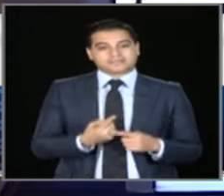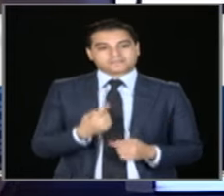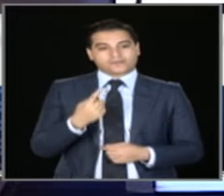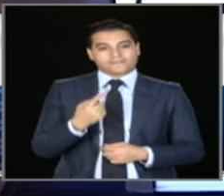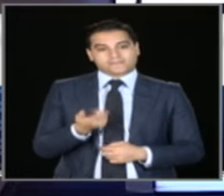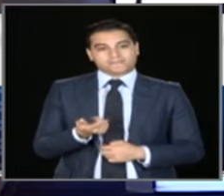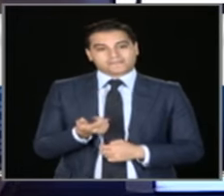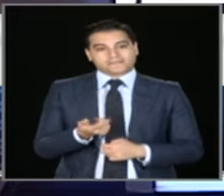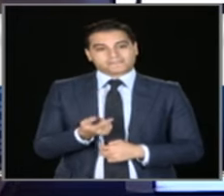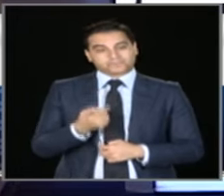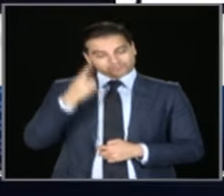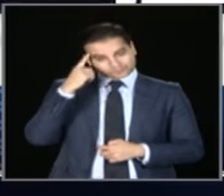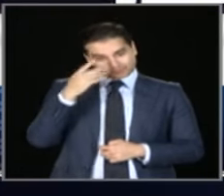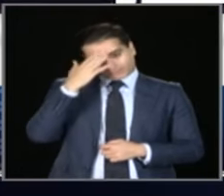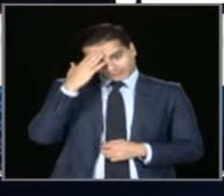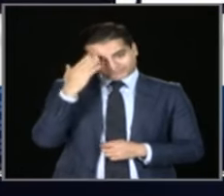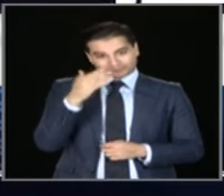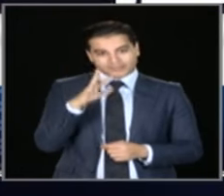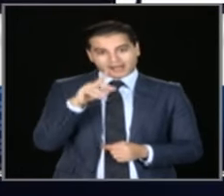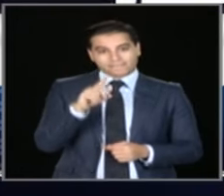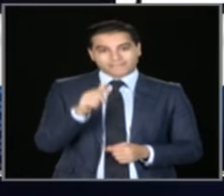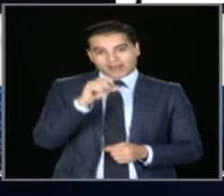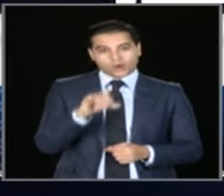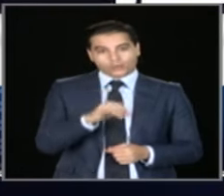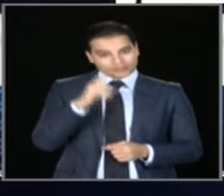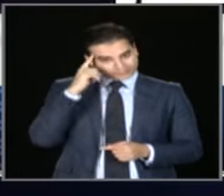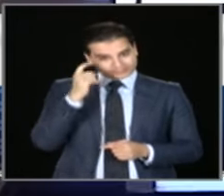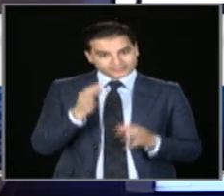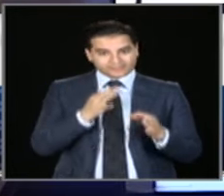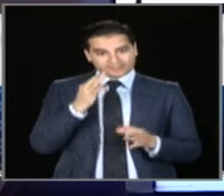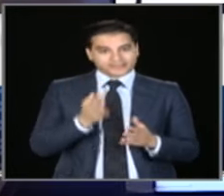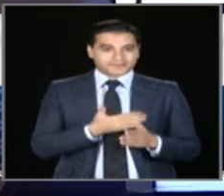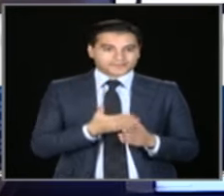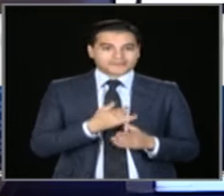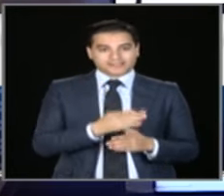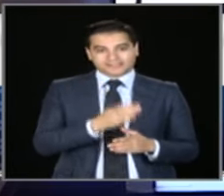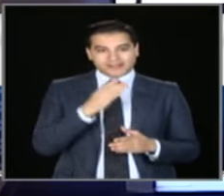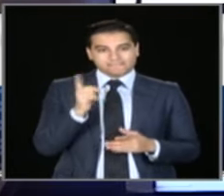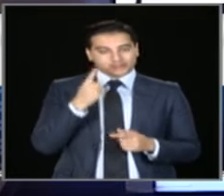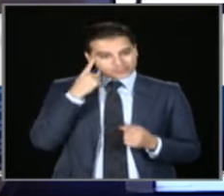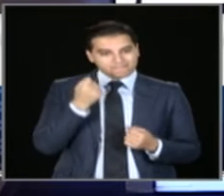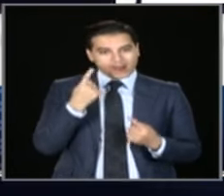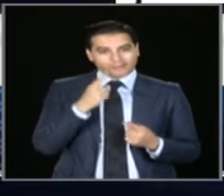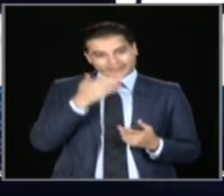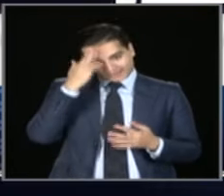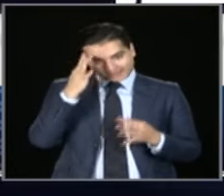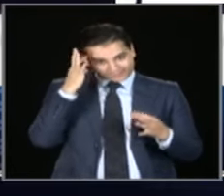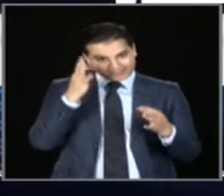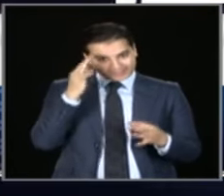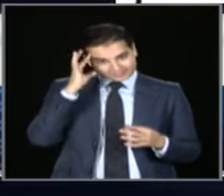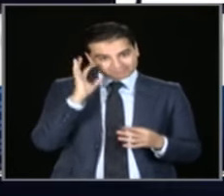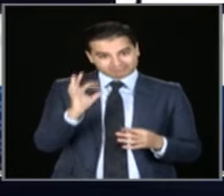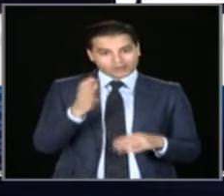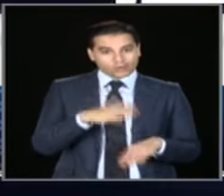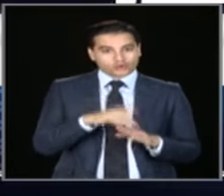اكبر منهم شويه بس لسه عايش. الباوي بتبهرني باسلوب تفكيرك مش بمعلوماتك، وعنده